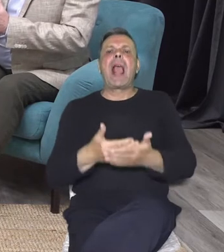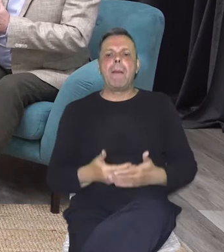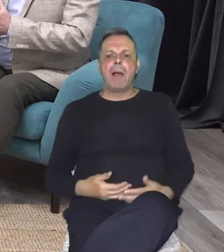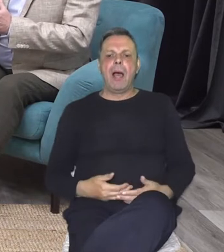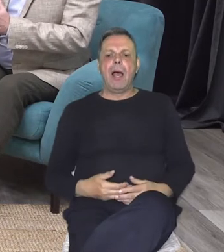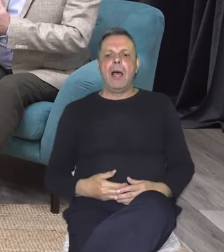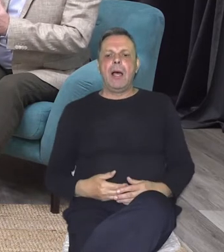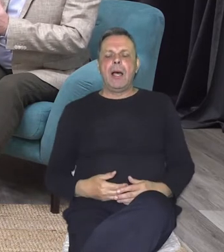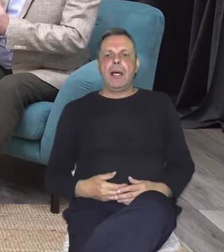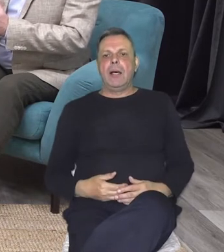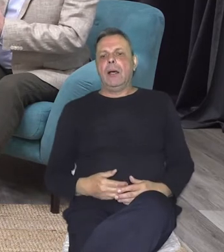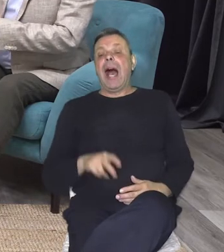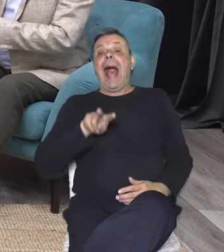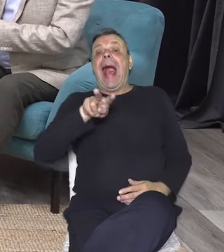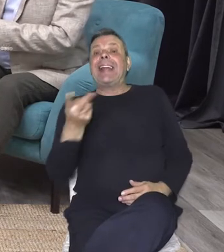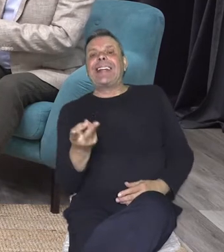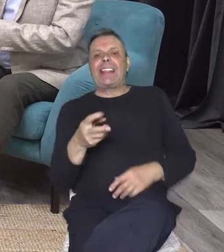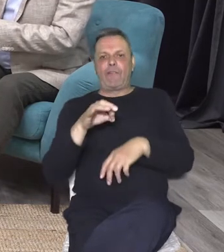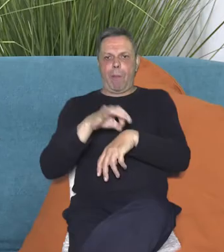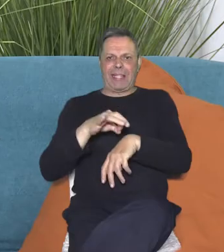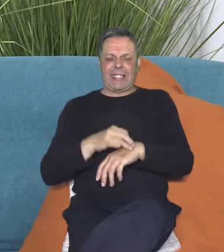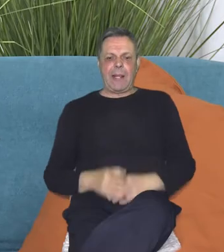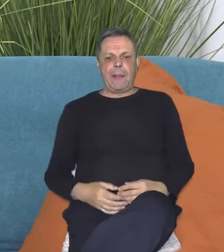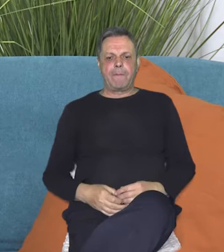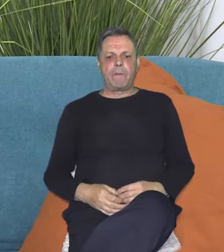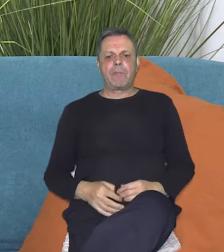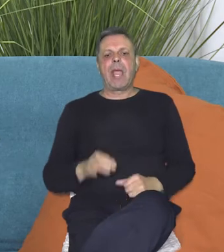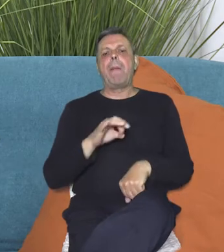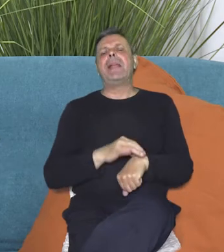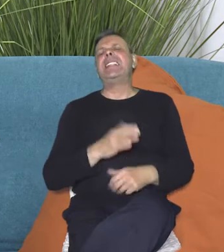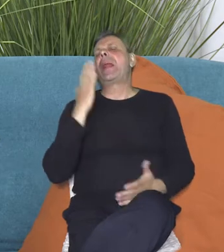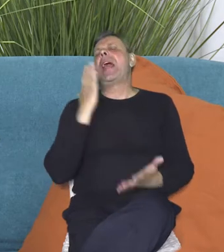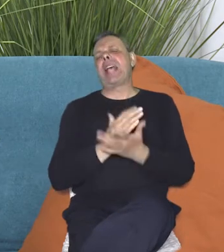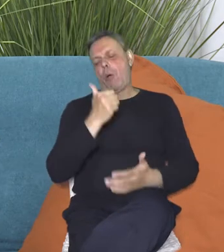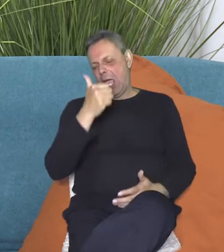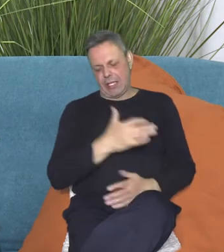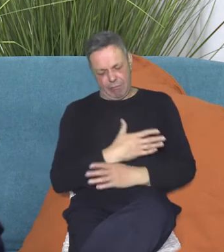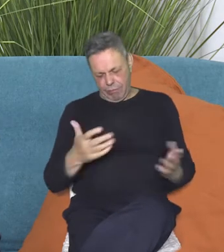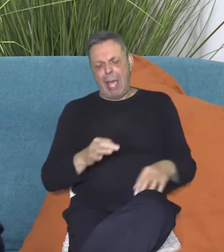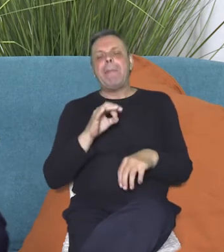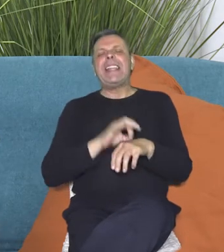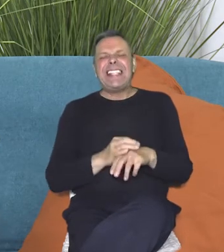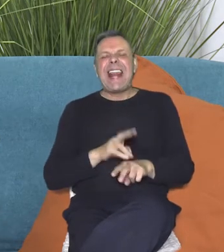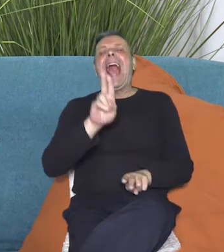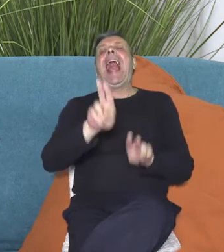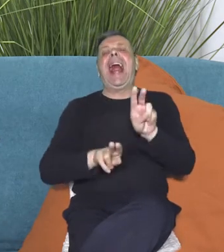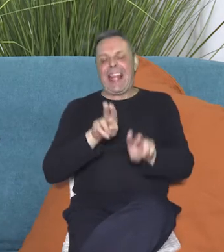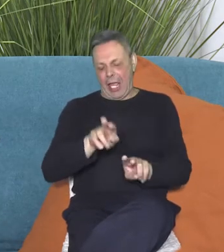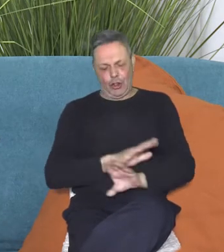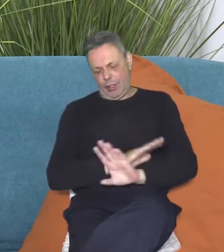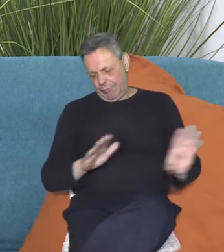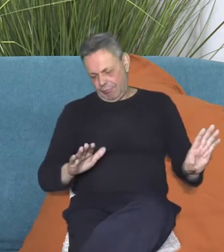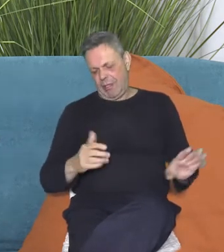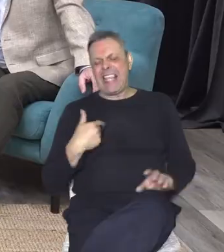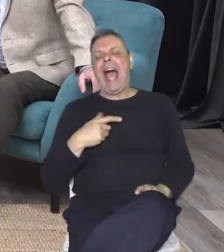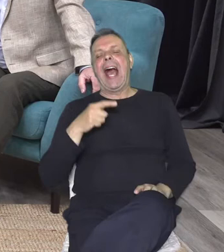prema komplementarnoj i alternativnoj medicini. Pa je, medicina je samo jedna, medicina koja liječi. Ja tako gledam